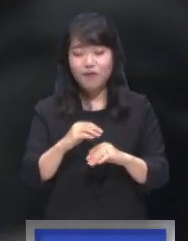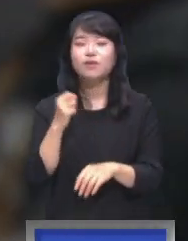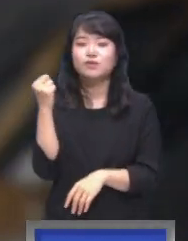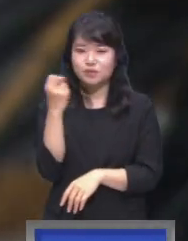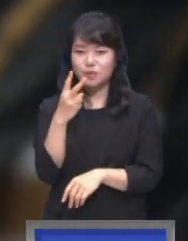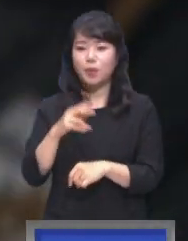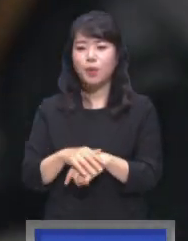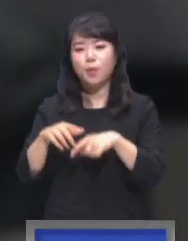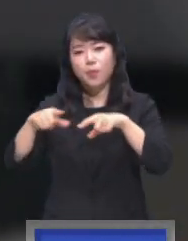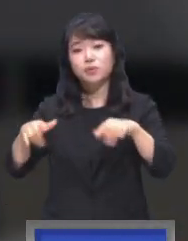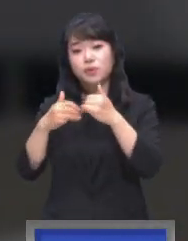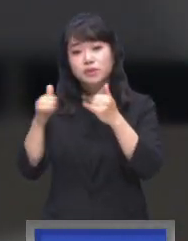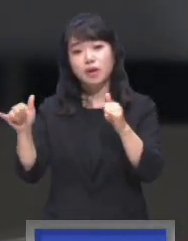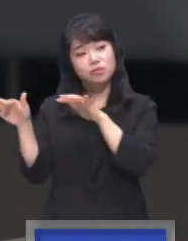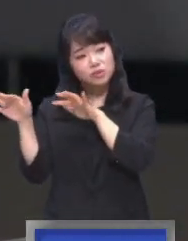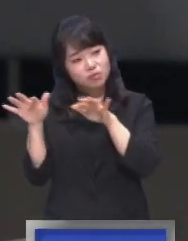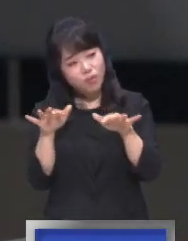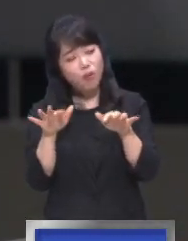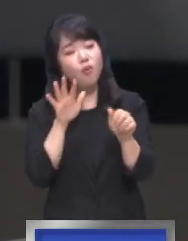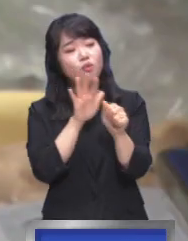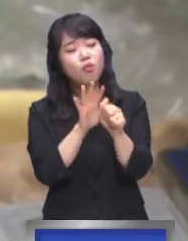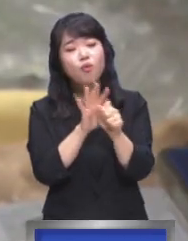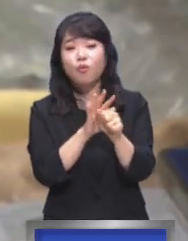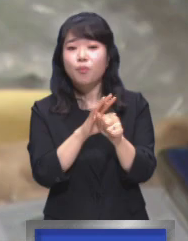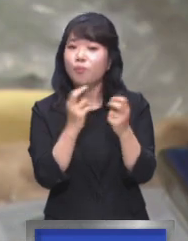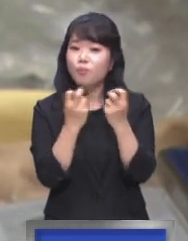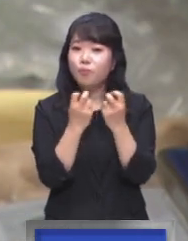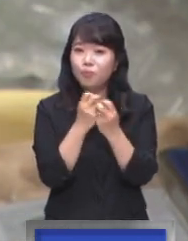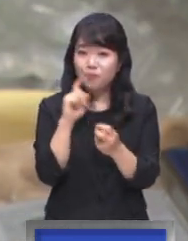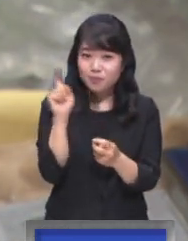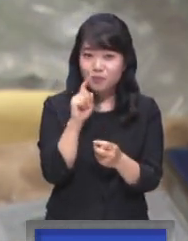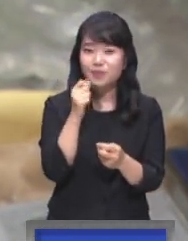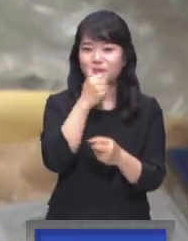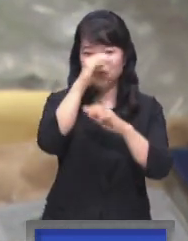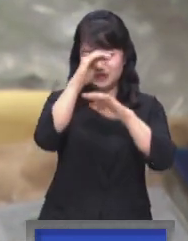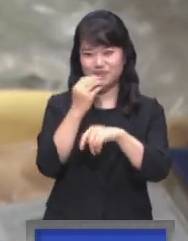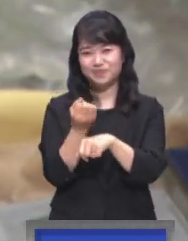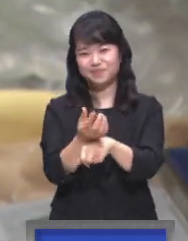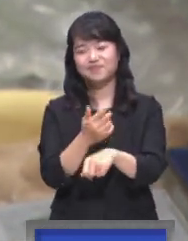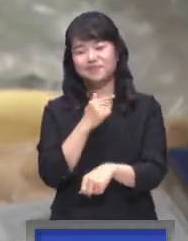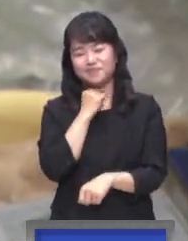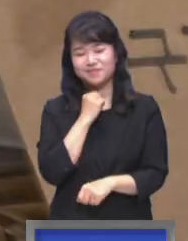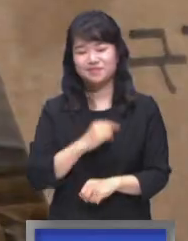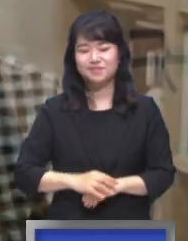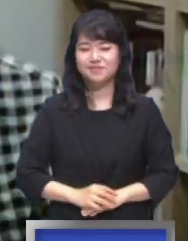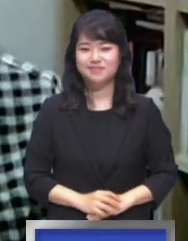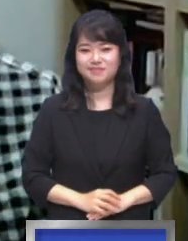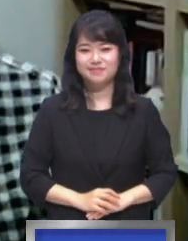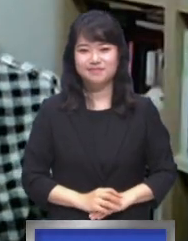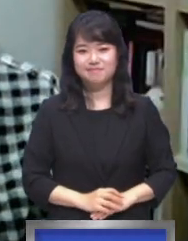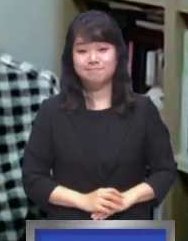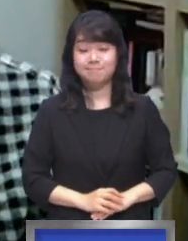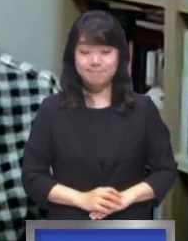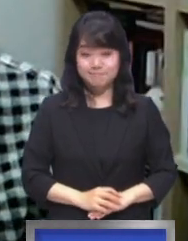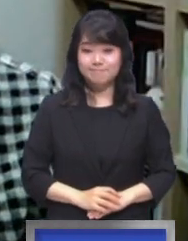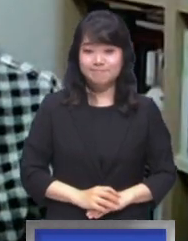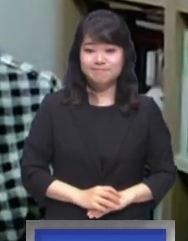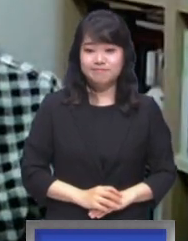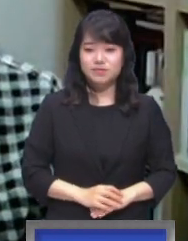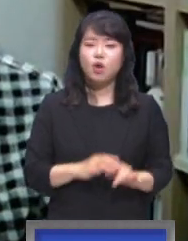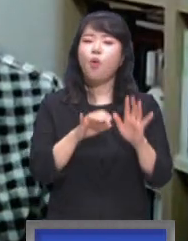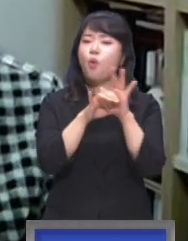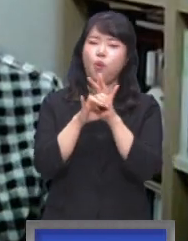또 우리 일반 시민들은 어떤 도움을 줄수 있는지에 대해서 취재해 봤습니다. 네,